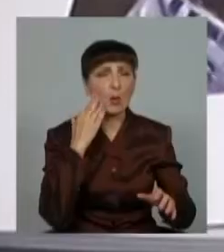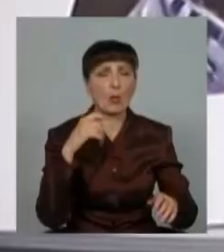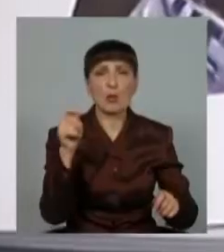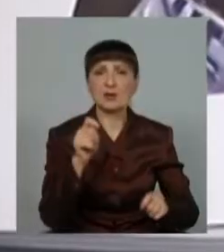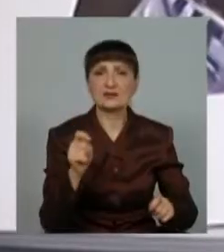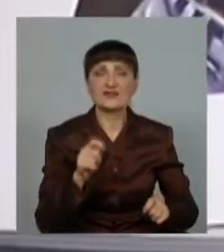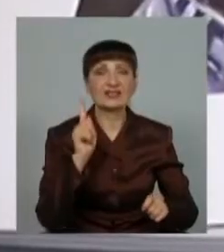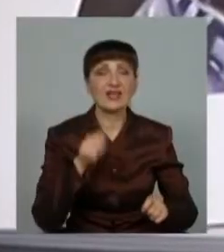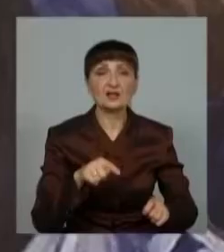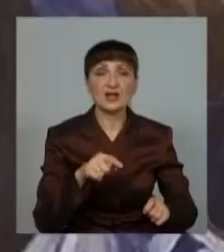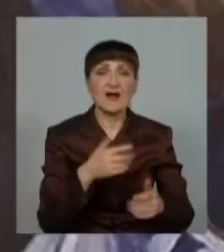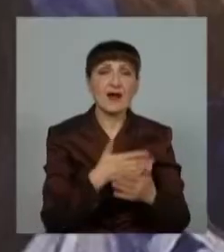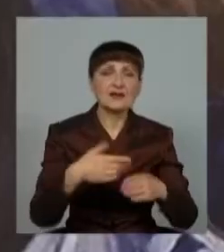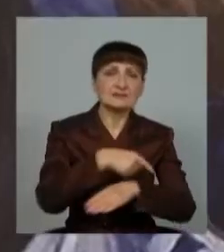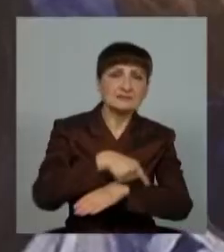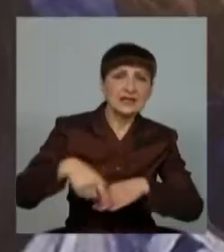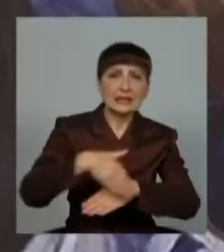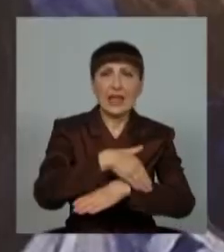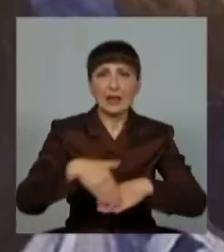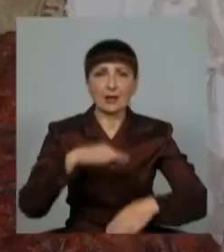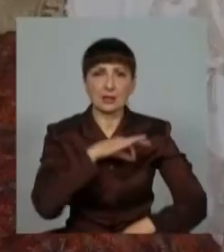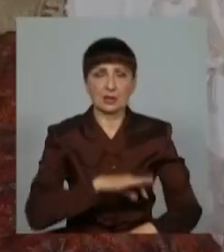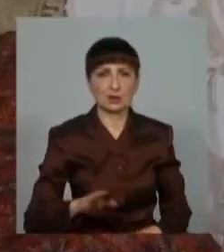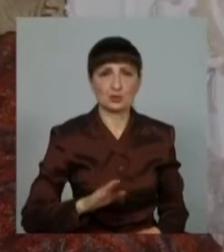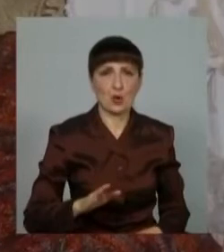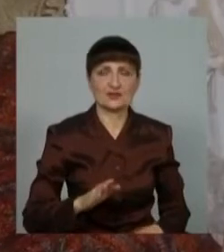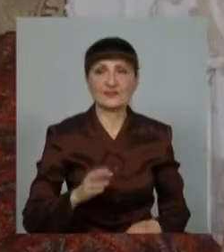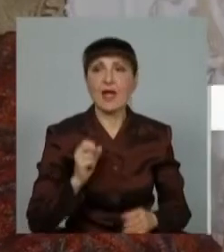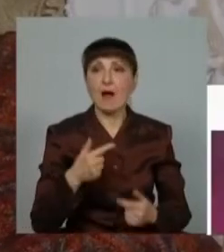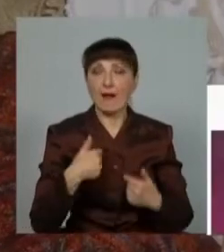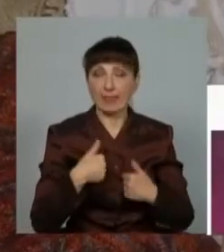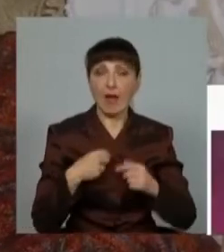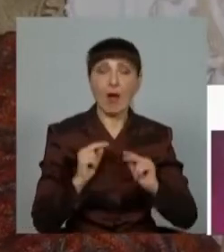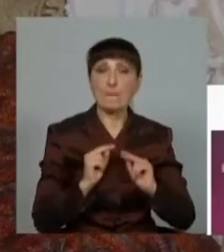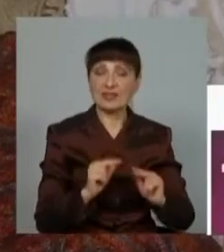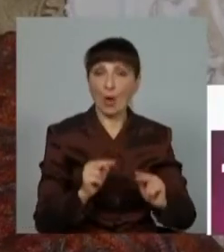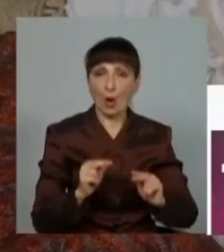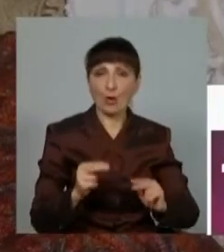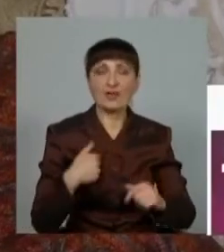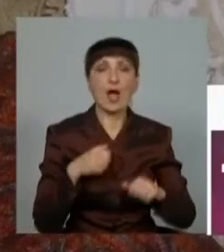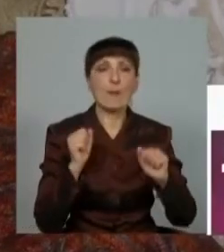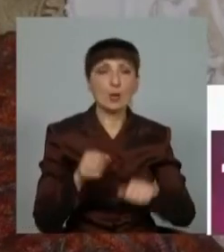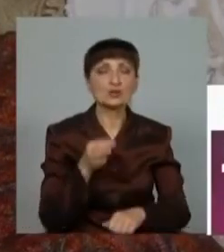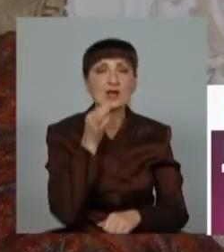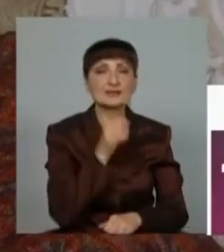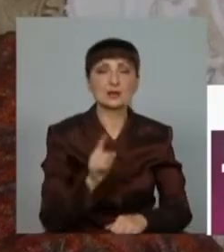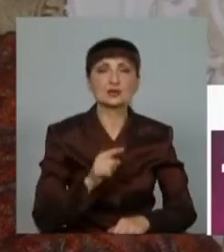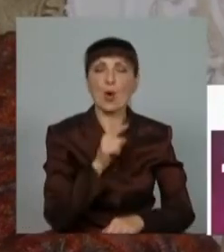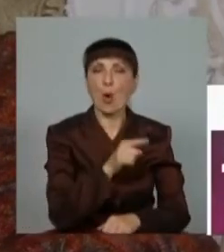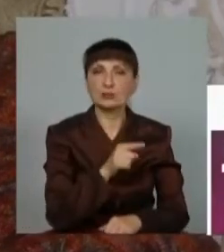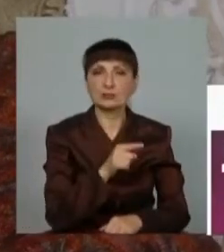рисовать, не используя инструментов черчения. Но как педагог я могу сказать, что